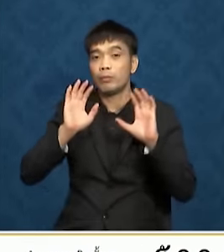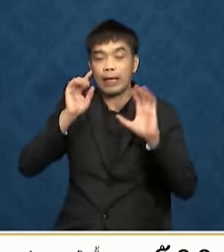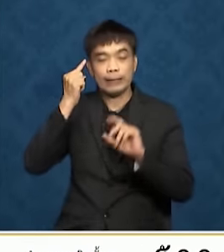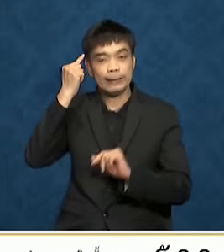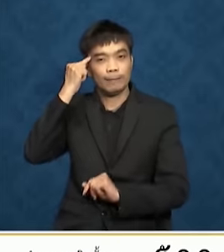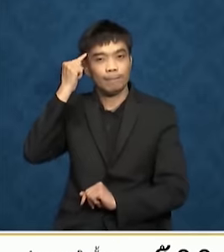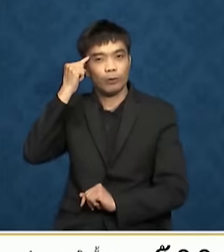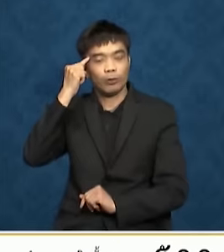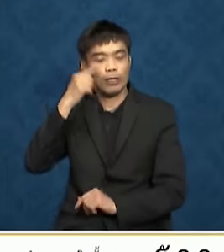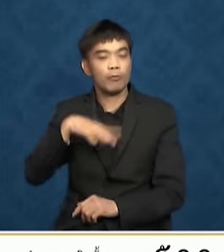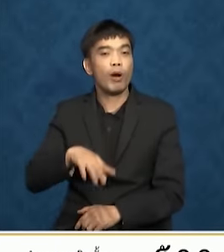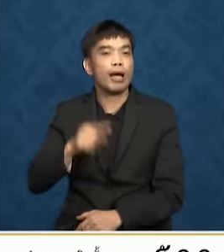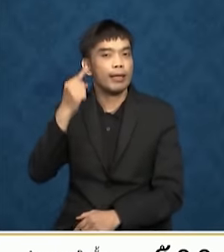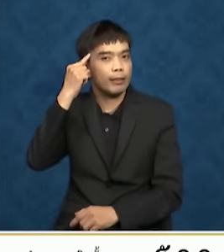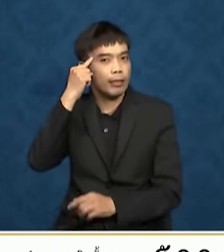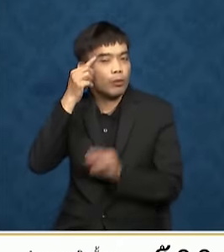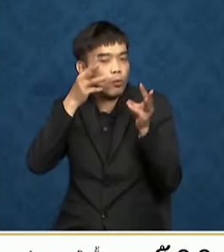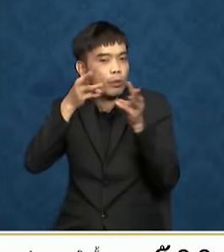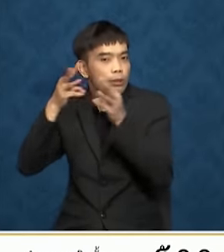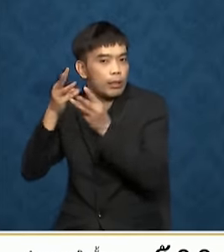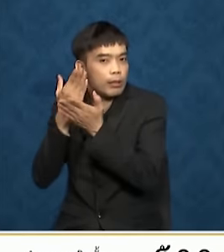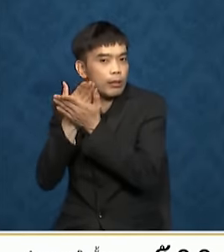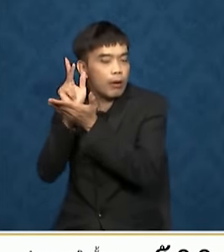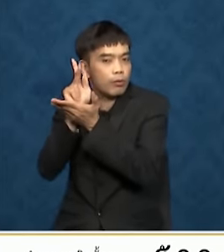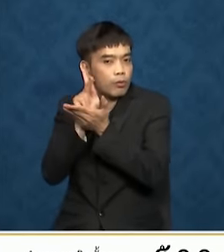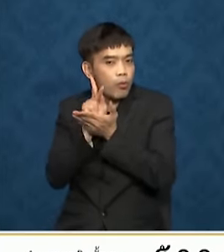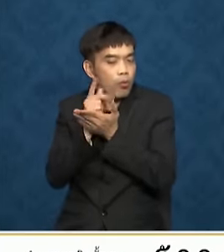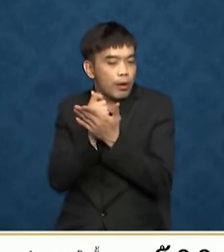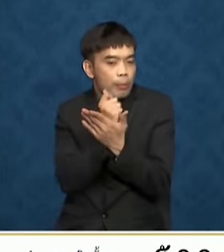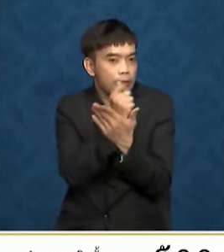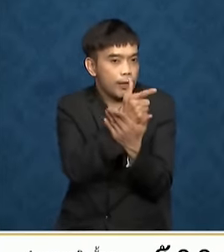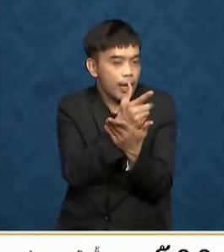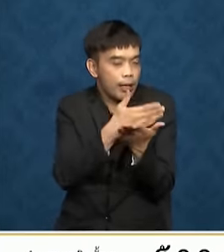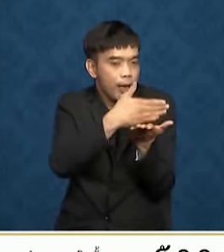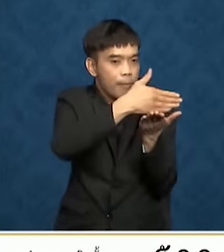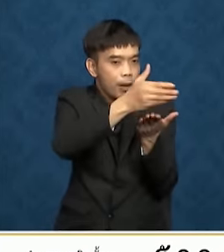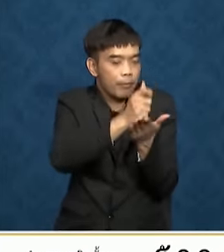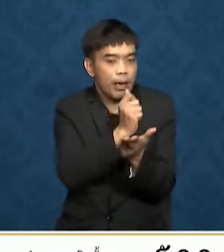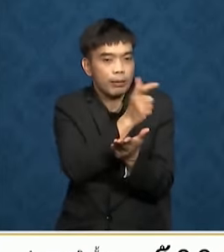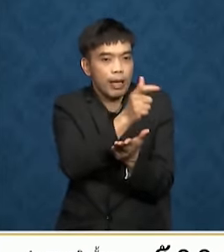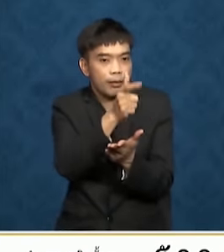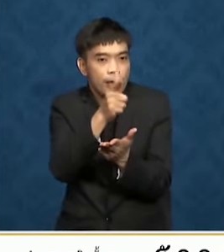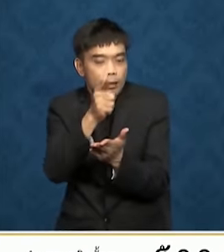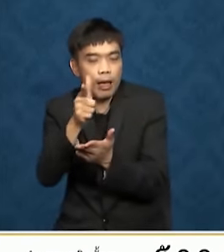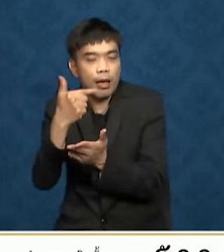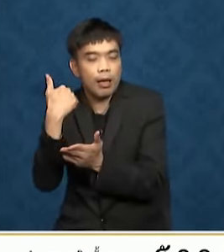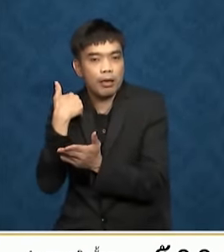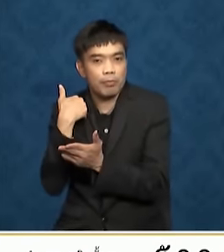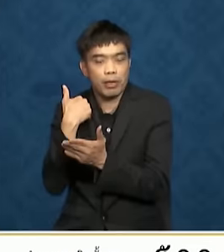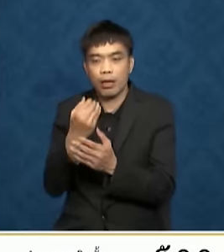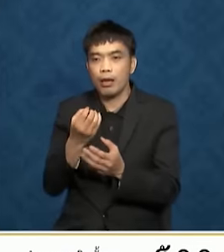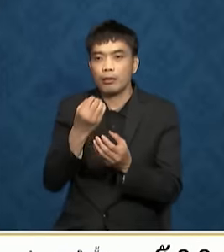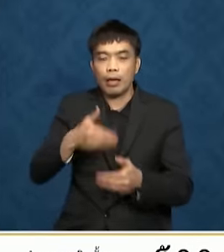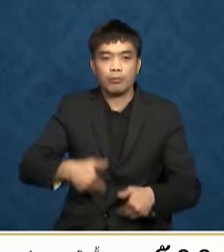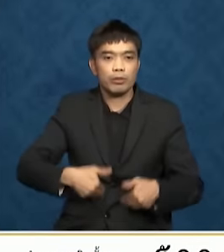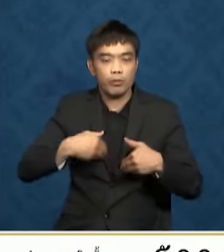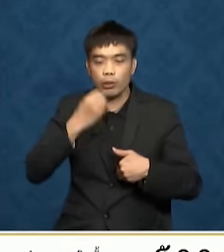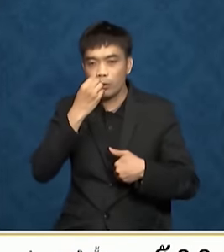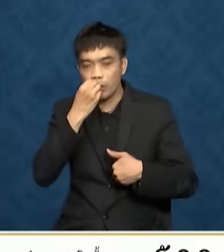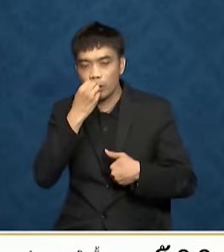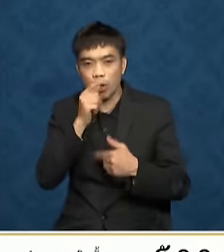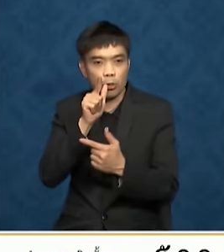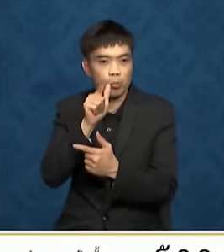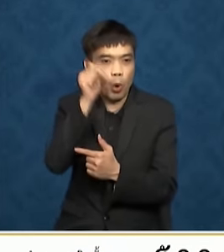ที่จะกู้มาแจกอย่างเดียวแล้วการกระตุ้นเศรษฐกิจนั้นมันก็ไม่ใช่เป็นเรื่องของการบริโภคเพียงอย่างเดียวการสร้าง